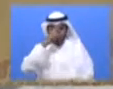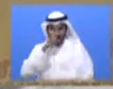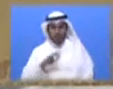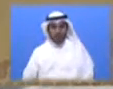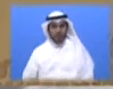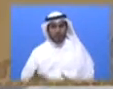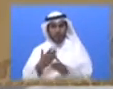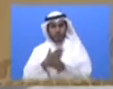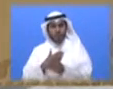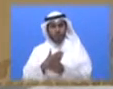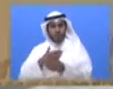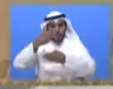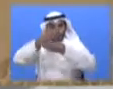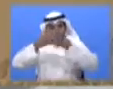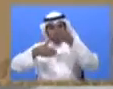وبذلك